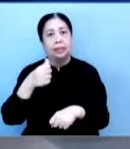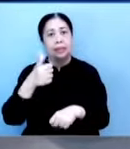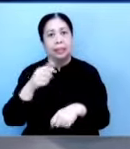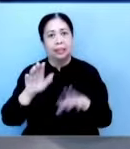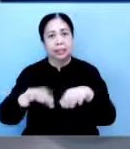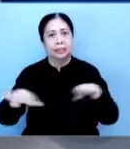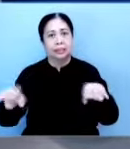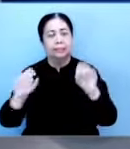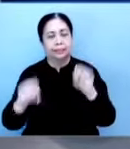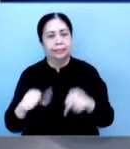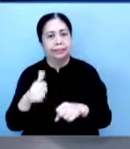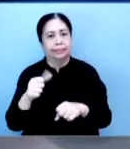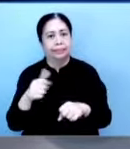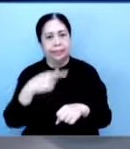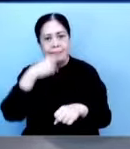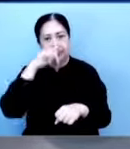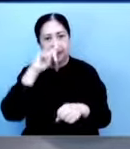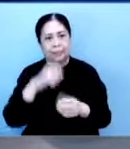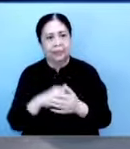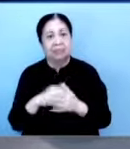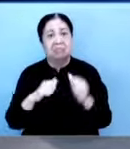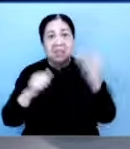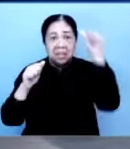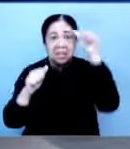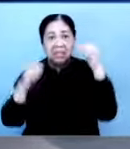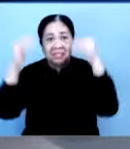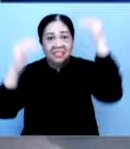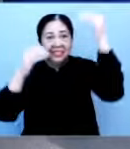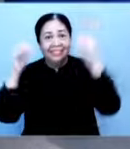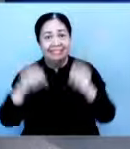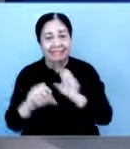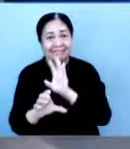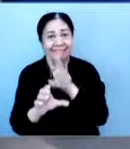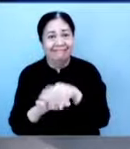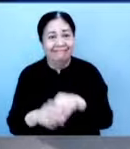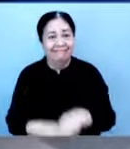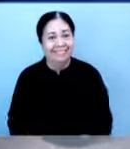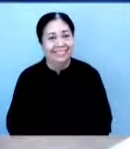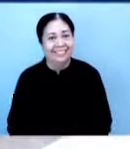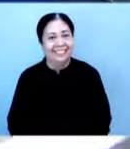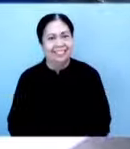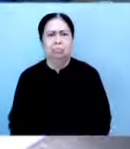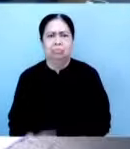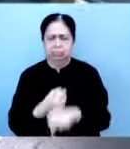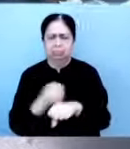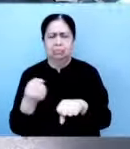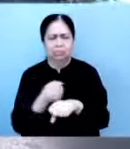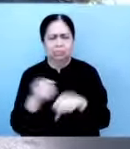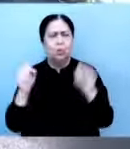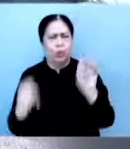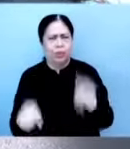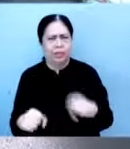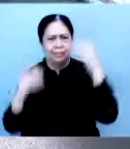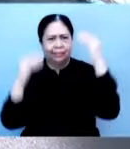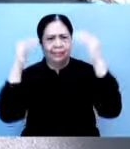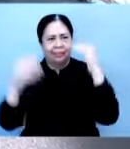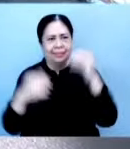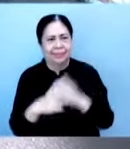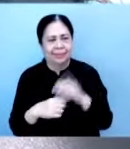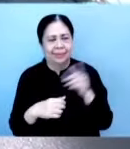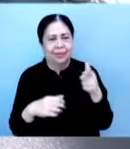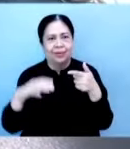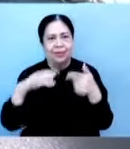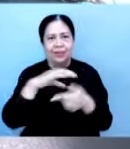10 kids ilang adults heavy duty naman kaso yung pang garahe Parang